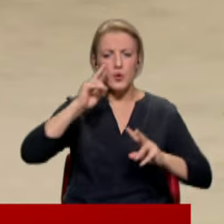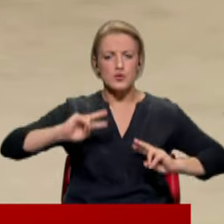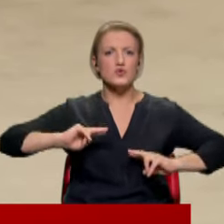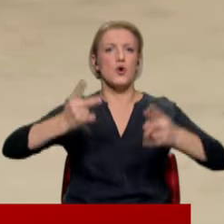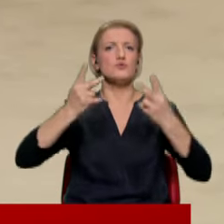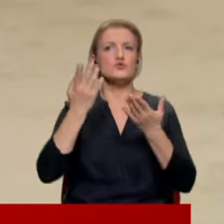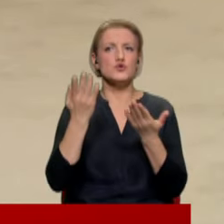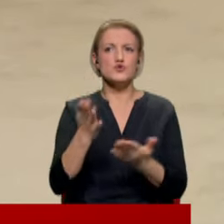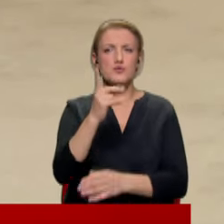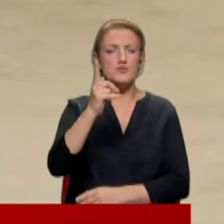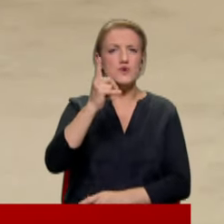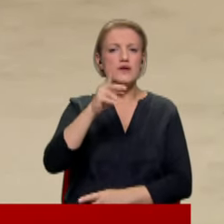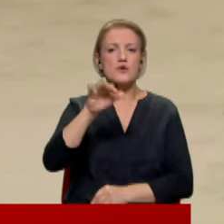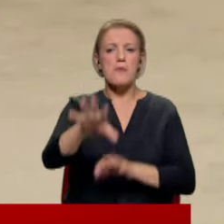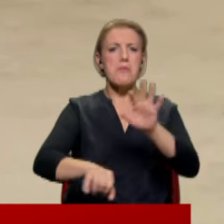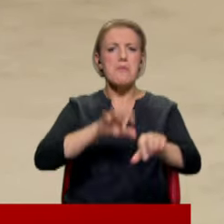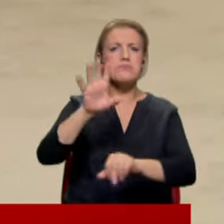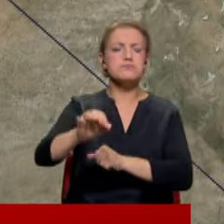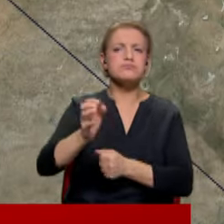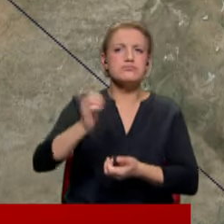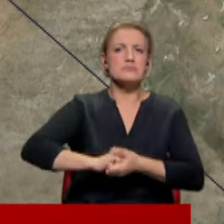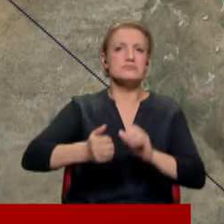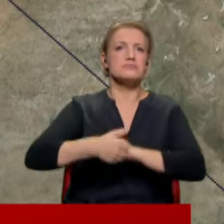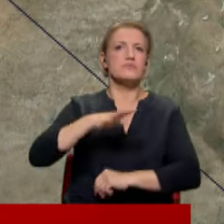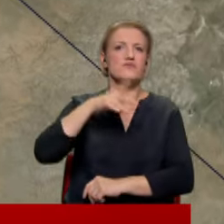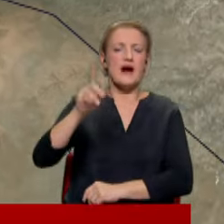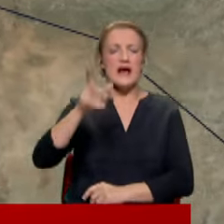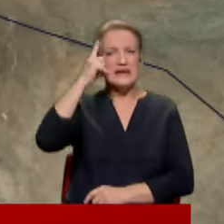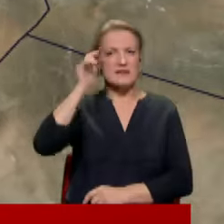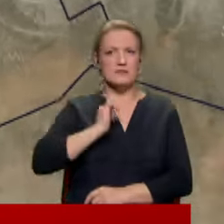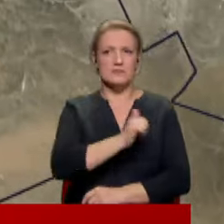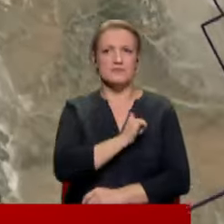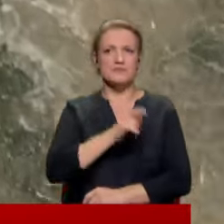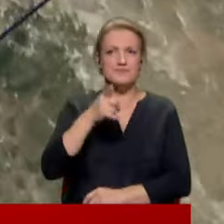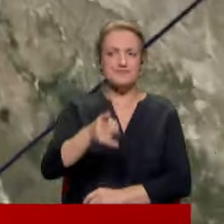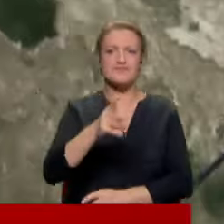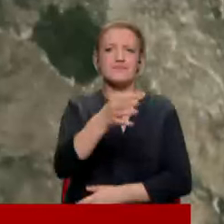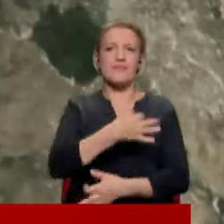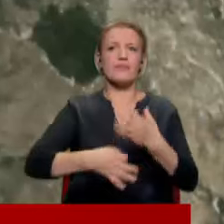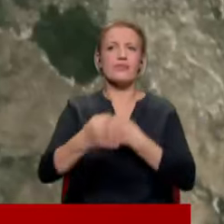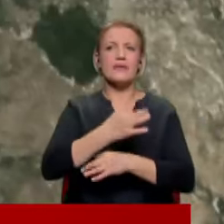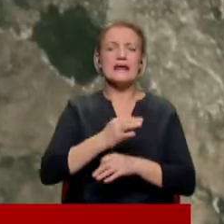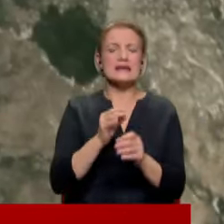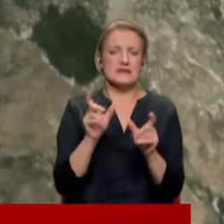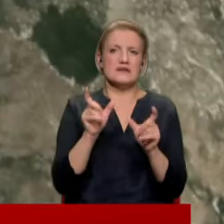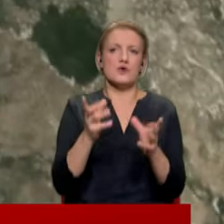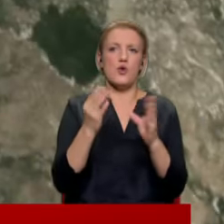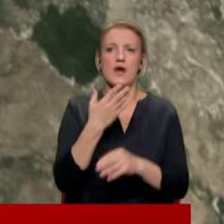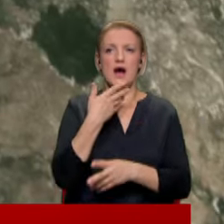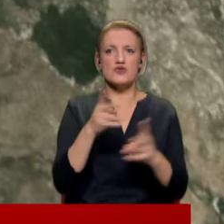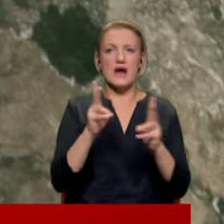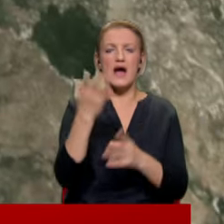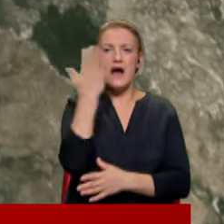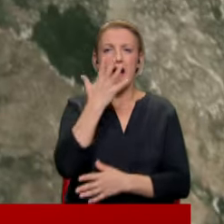dönmüş Bir işgal şebekesi var İsrail ordusu Kuzey okları adı verilen operasyonun sınırlı olacağını açıkladı